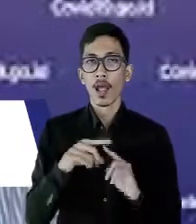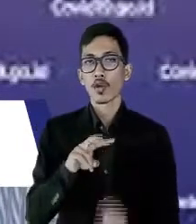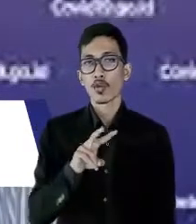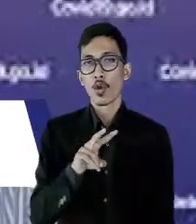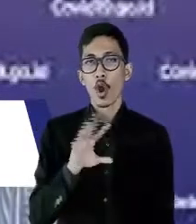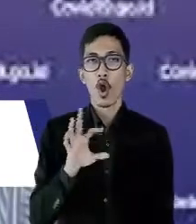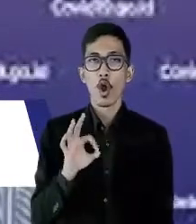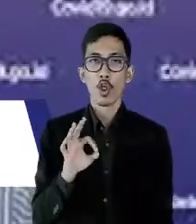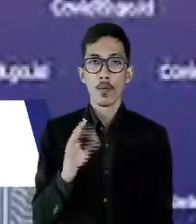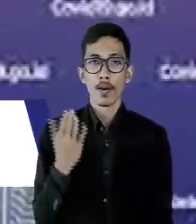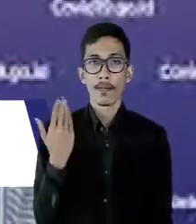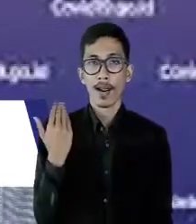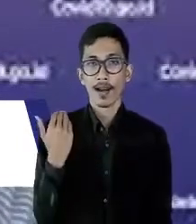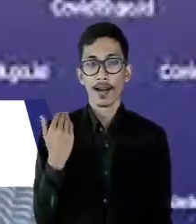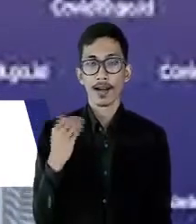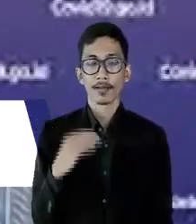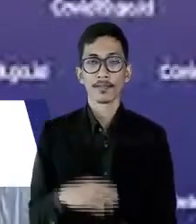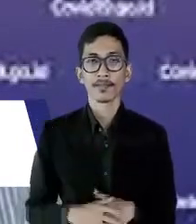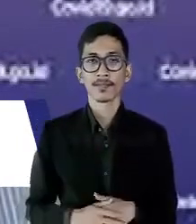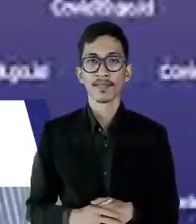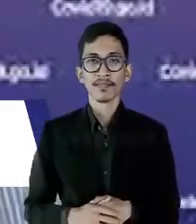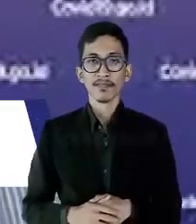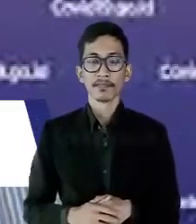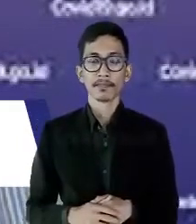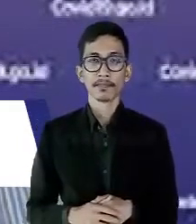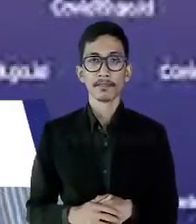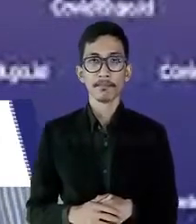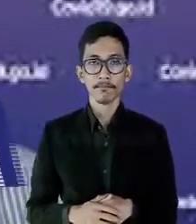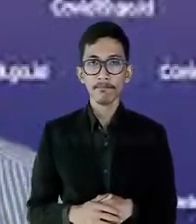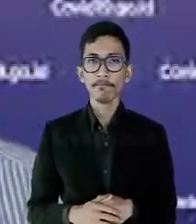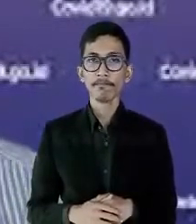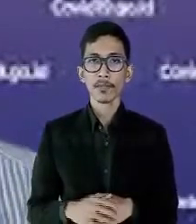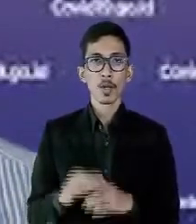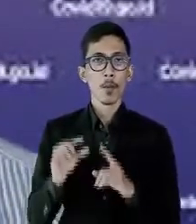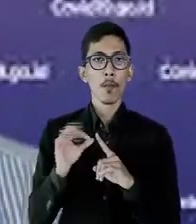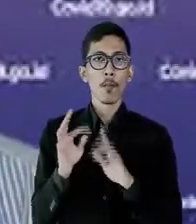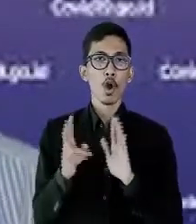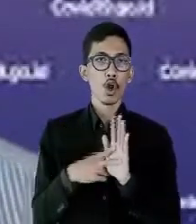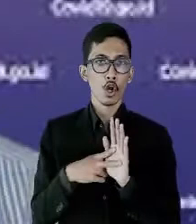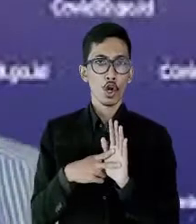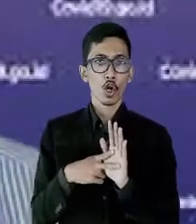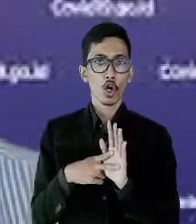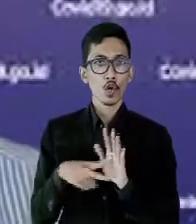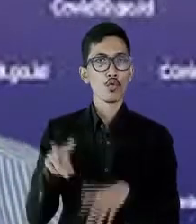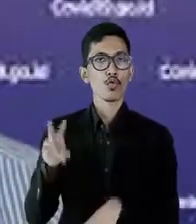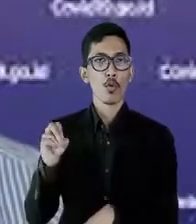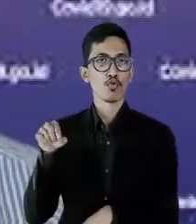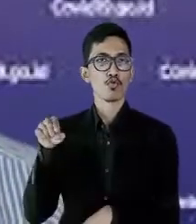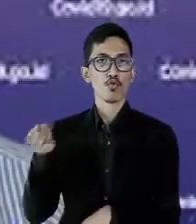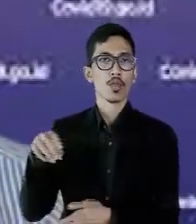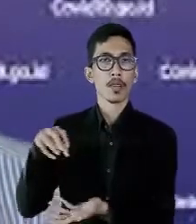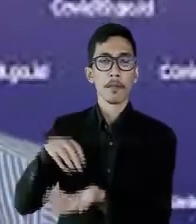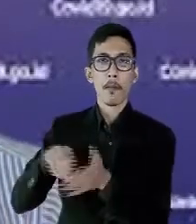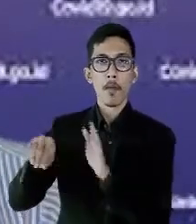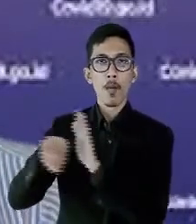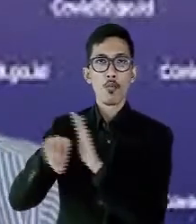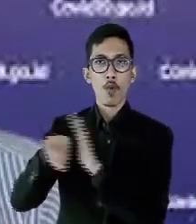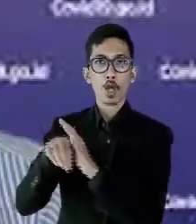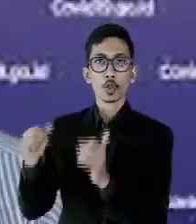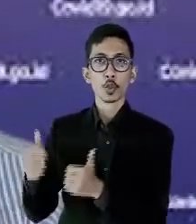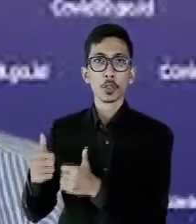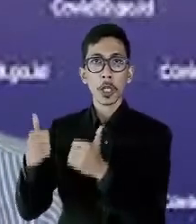Oktober kemarin. Dan tentu saja sukses atau tidaknya perhelatan PON di Papua ini tentu akan